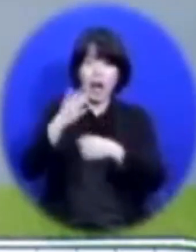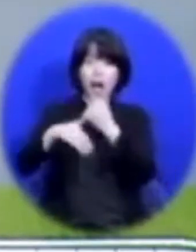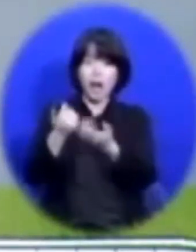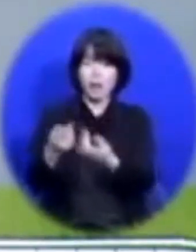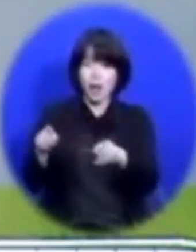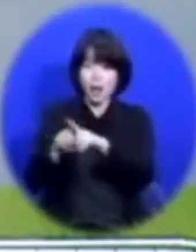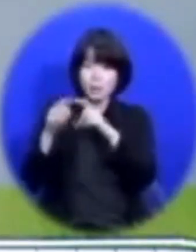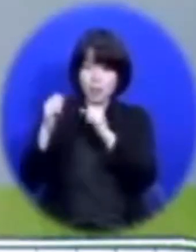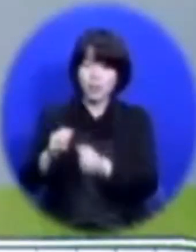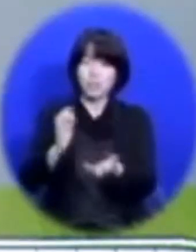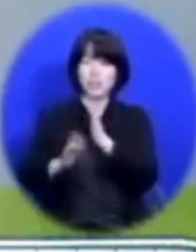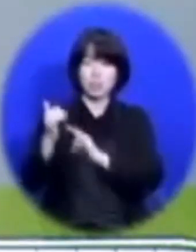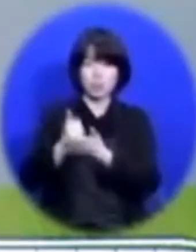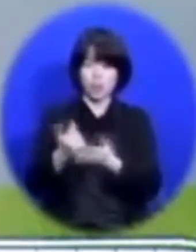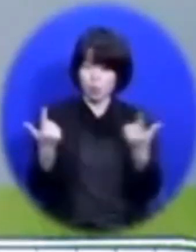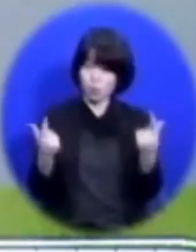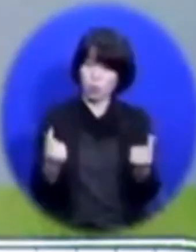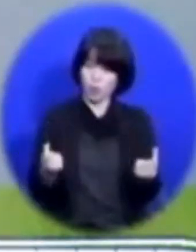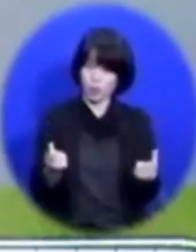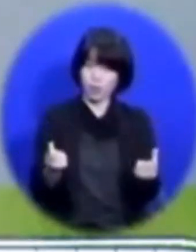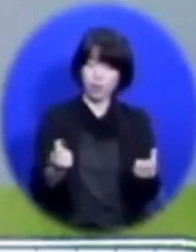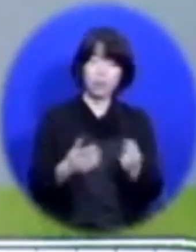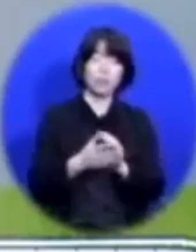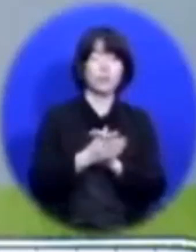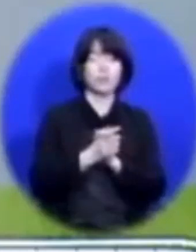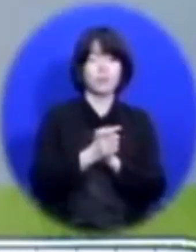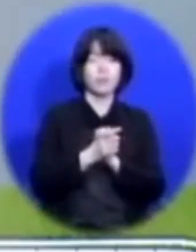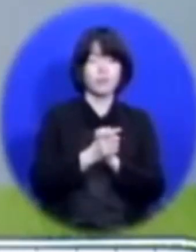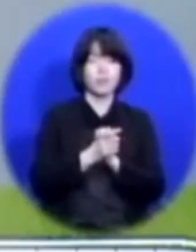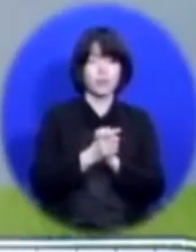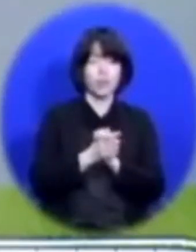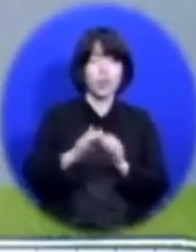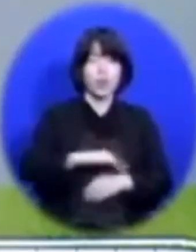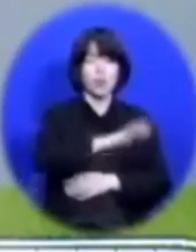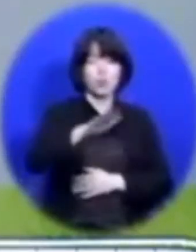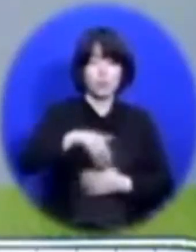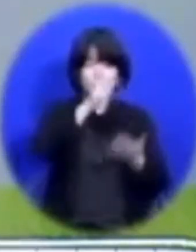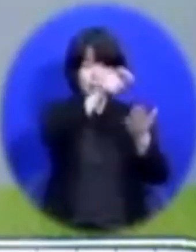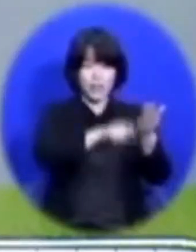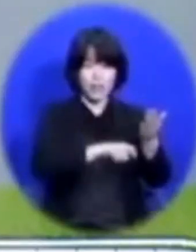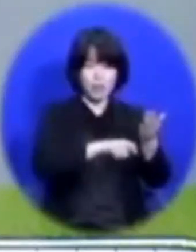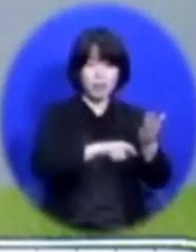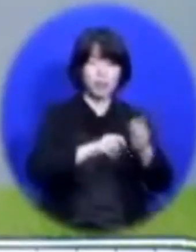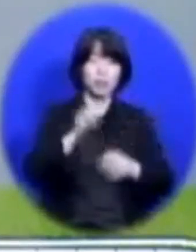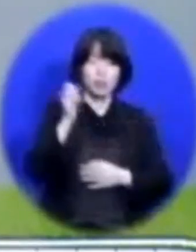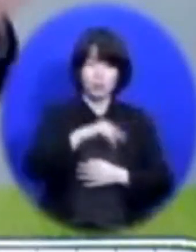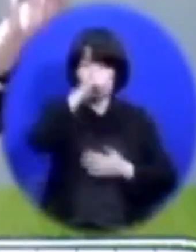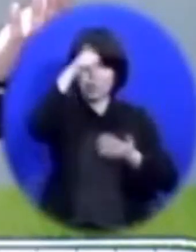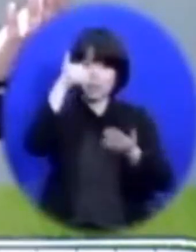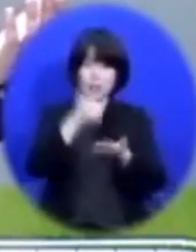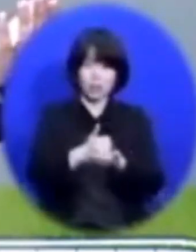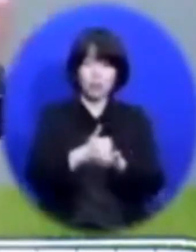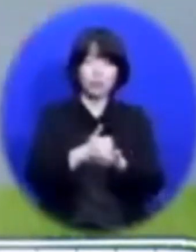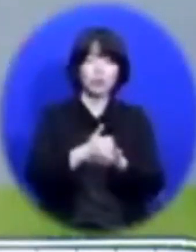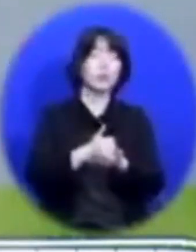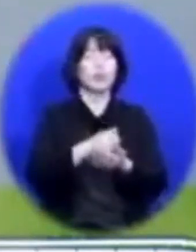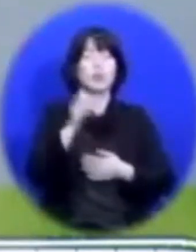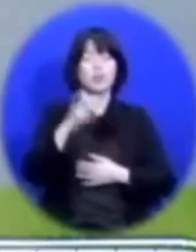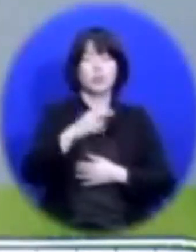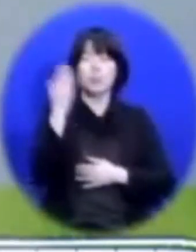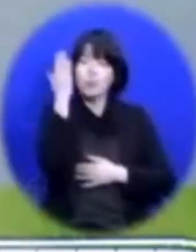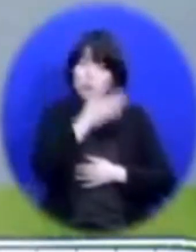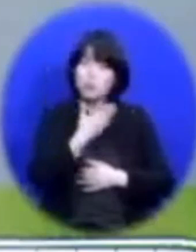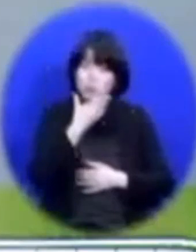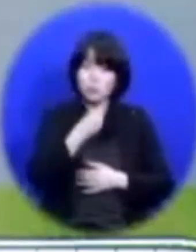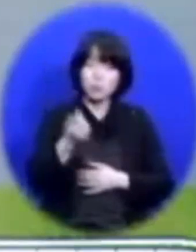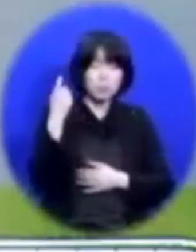이신예수님은 동일한예수님이십니다. 감리교회든,장로교회든,오순절